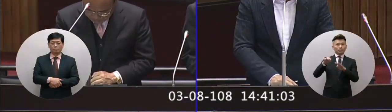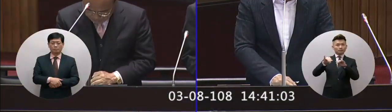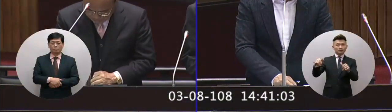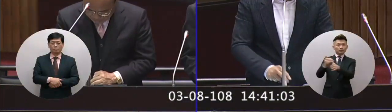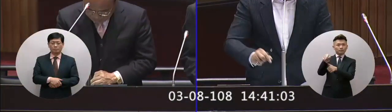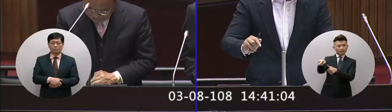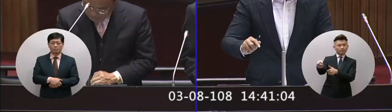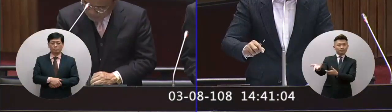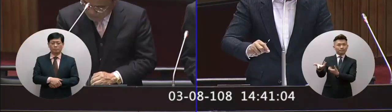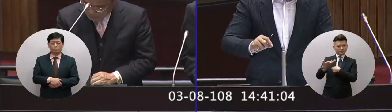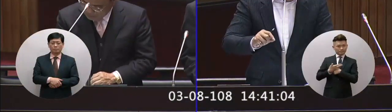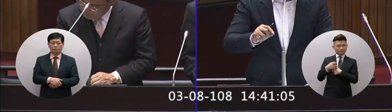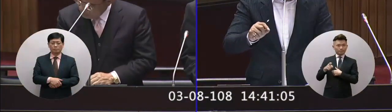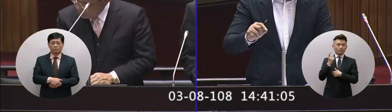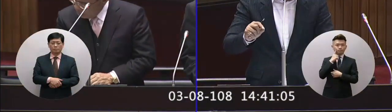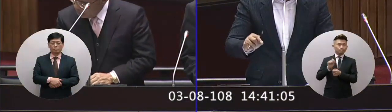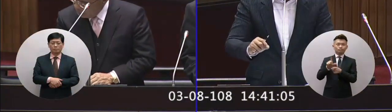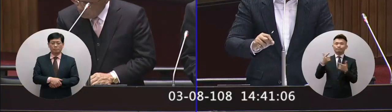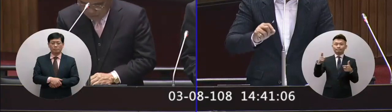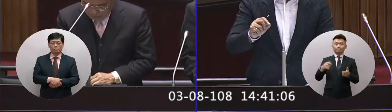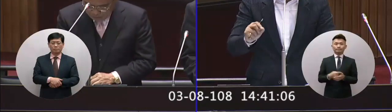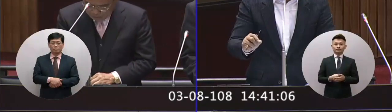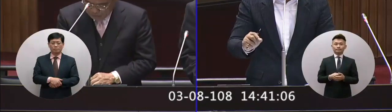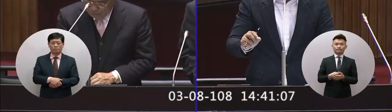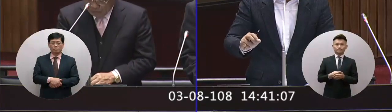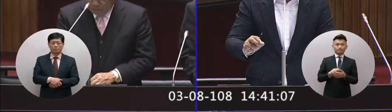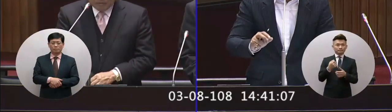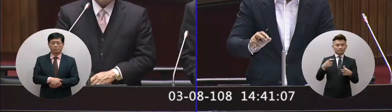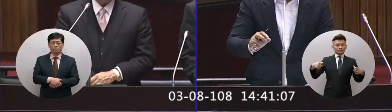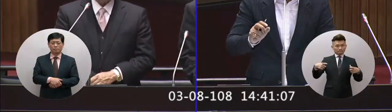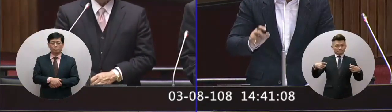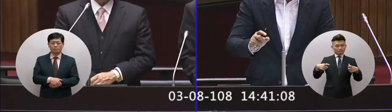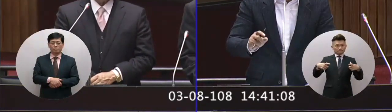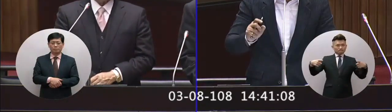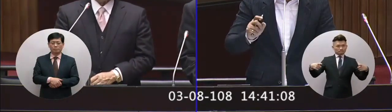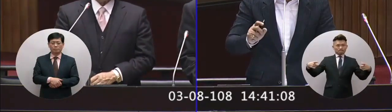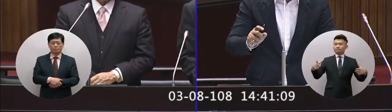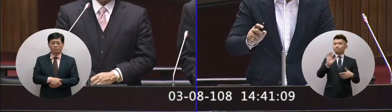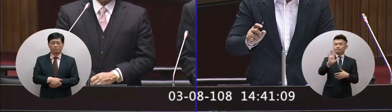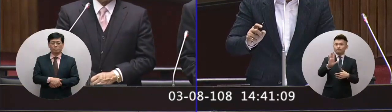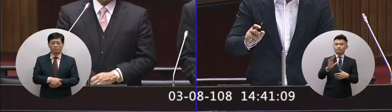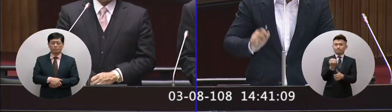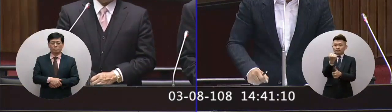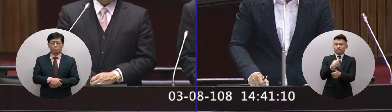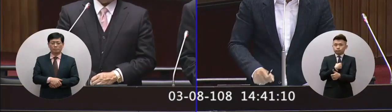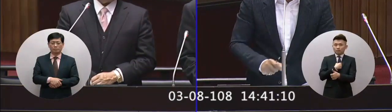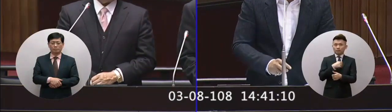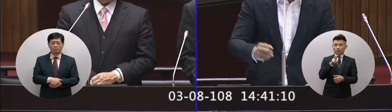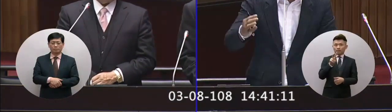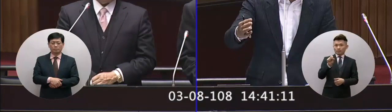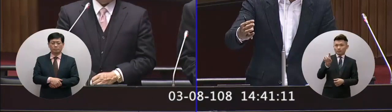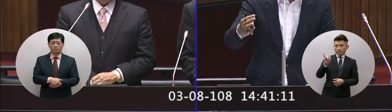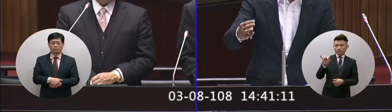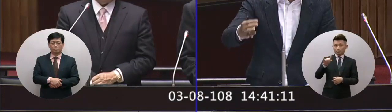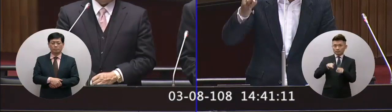大好我們希望我們可以控制優化環境就是學校的民族不能扣大到235平坑公里